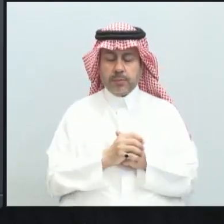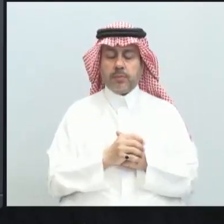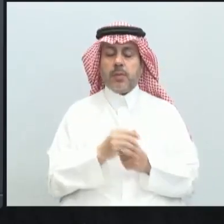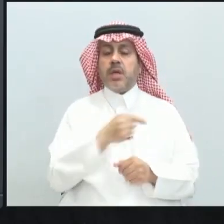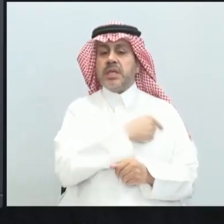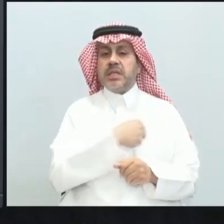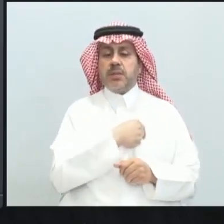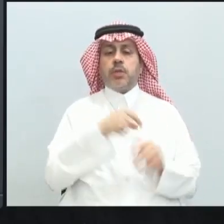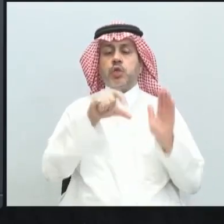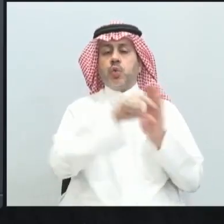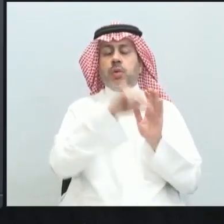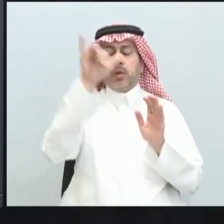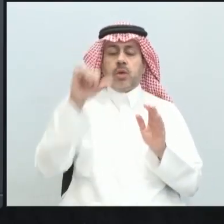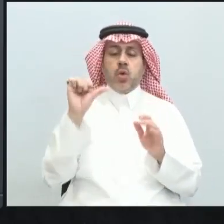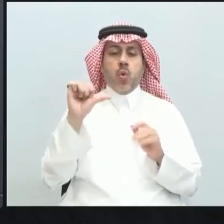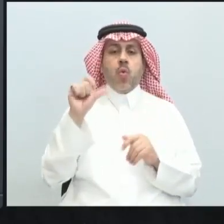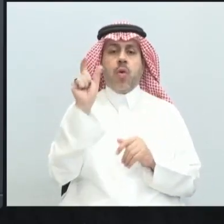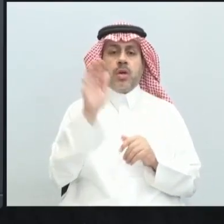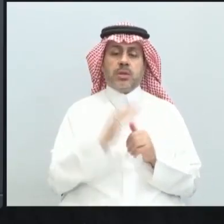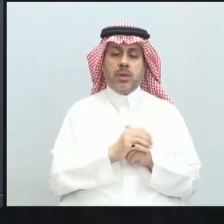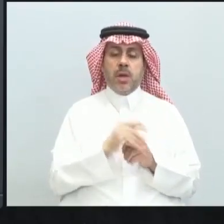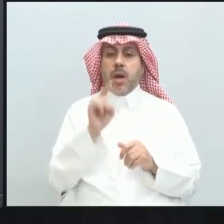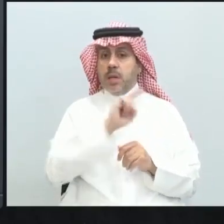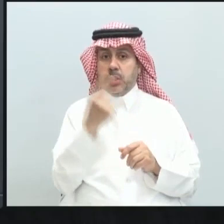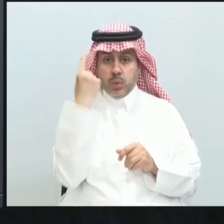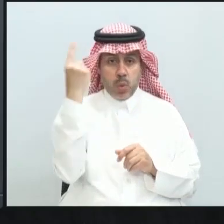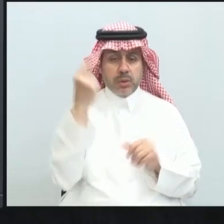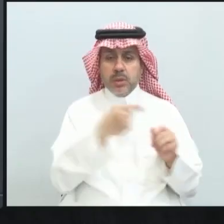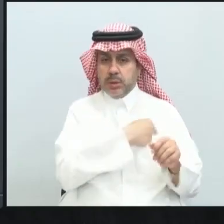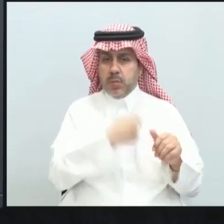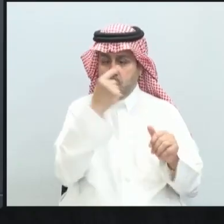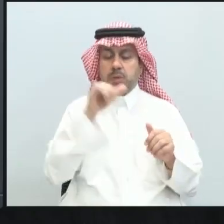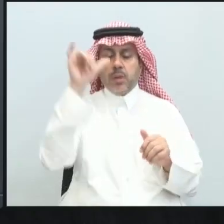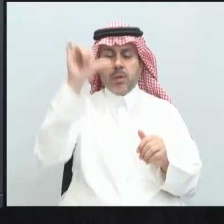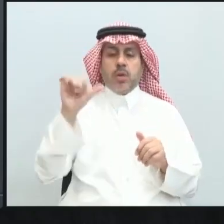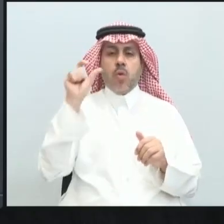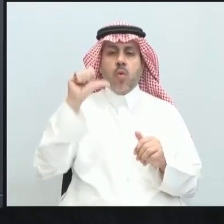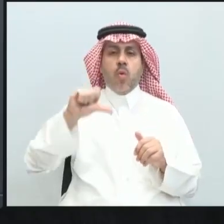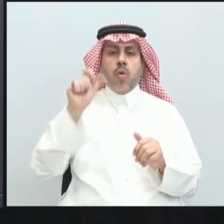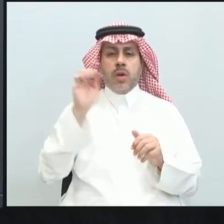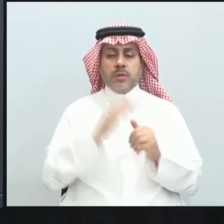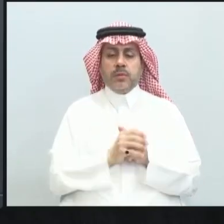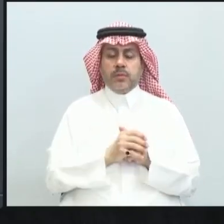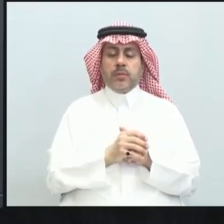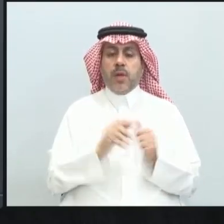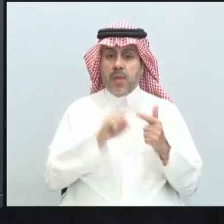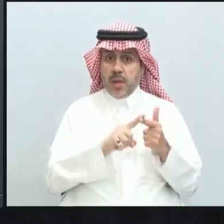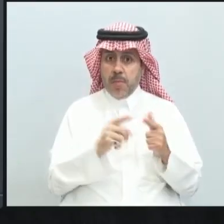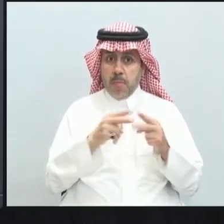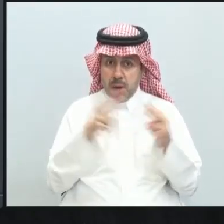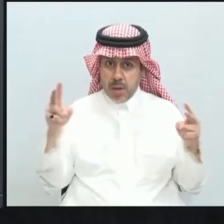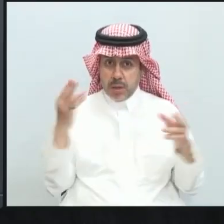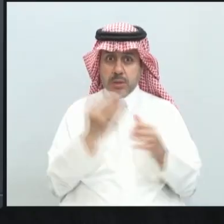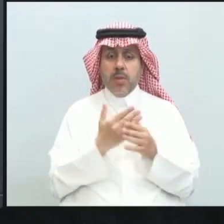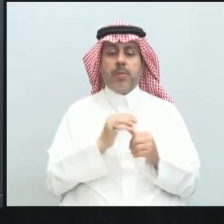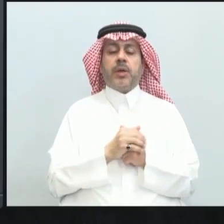على اسم هذه السوره وانه ليس لها اسما الا سوره يونس وكذلك بينا بحمد الله تعالى السبب